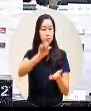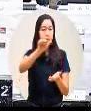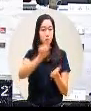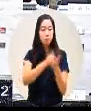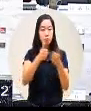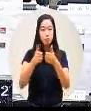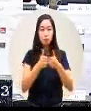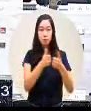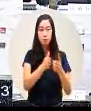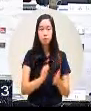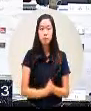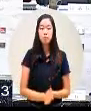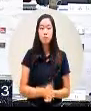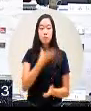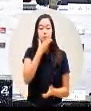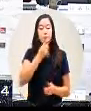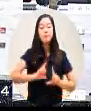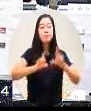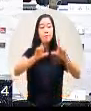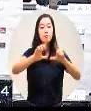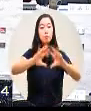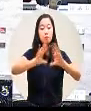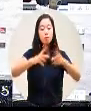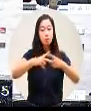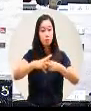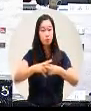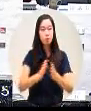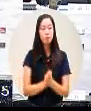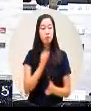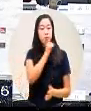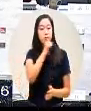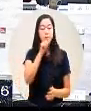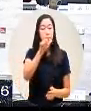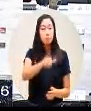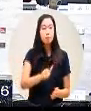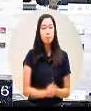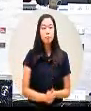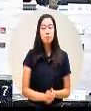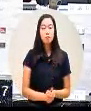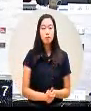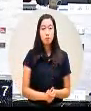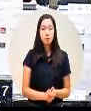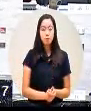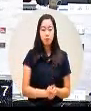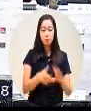议，湖东国小营养师尤真贤啊，